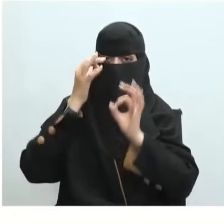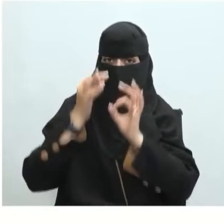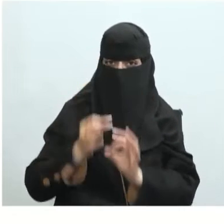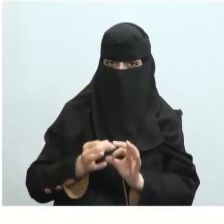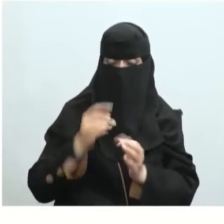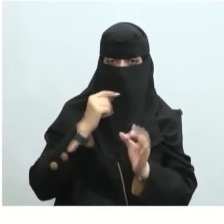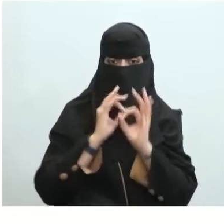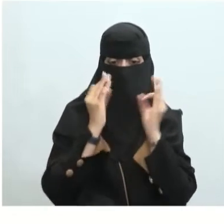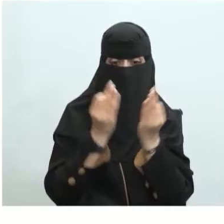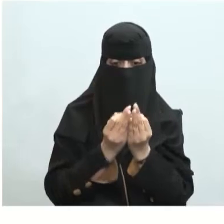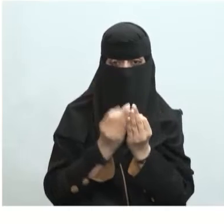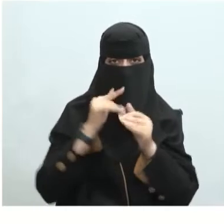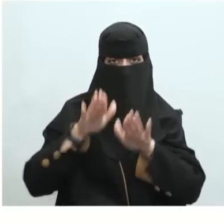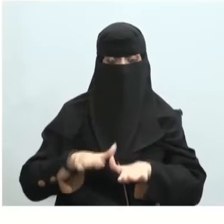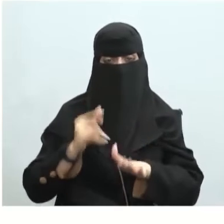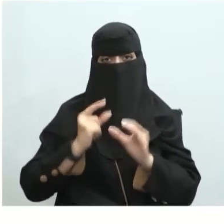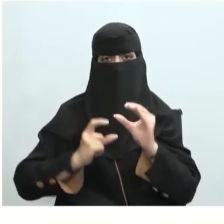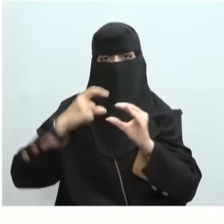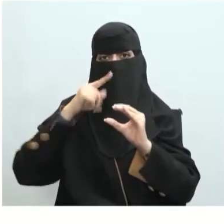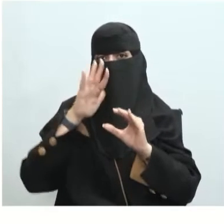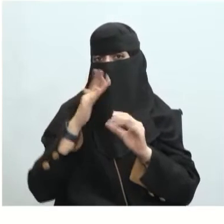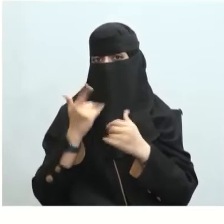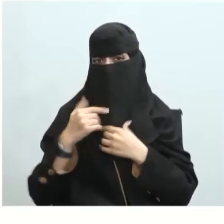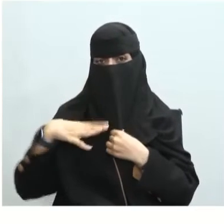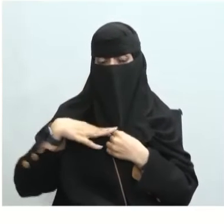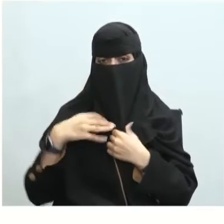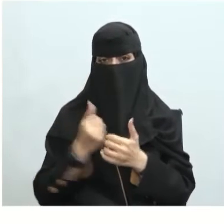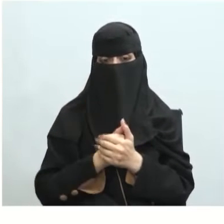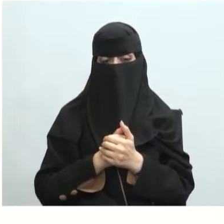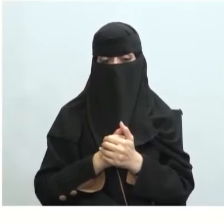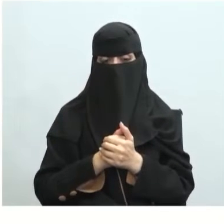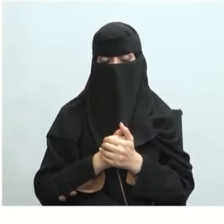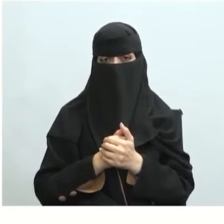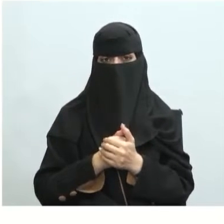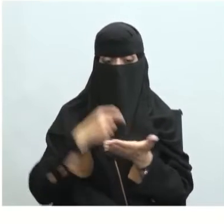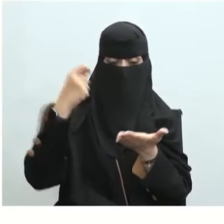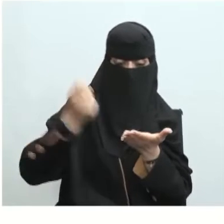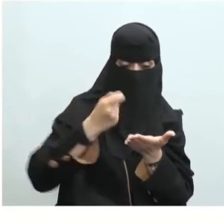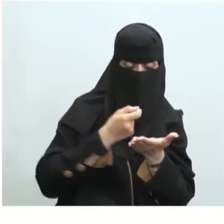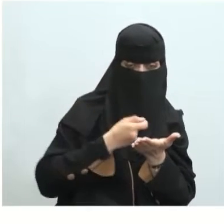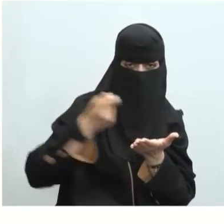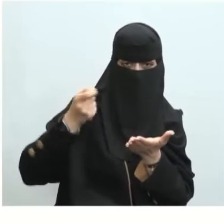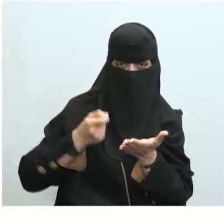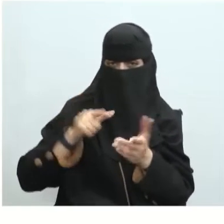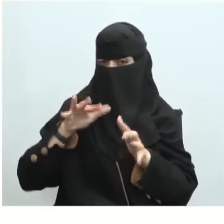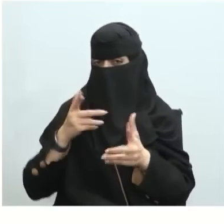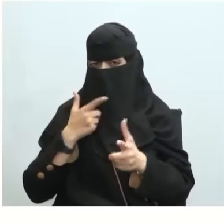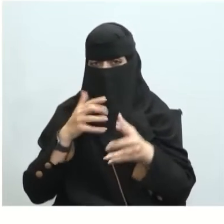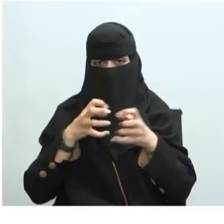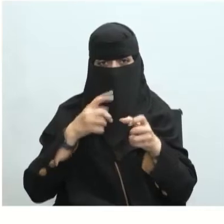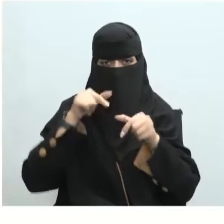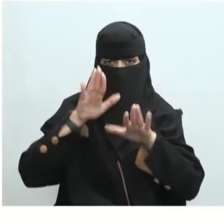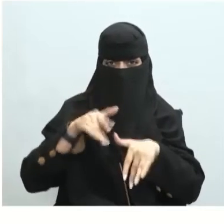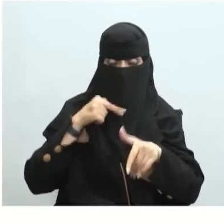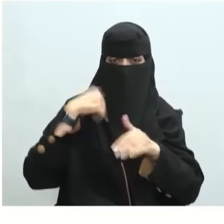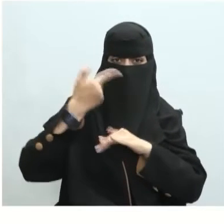فن ينتمي احسنتم هنا محضر توثيق اجتماع مجلس الاداره